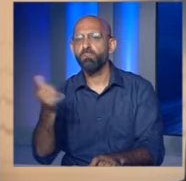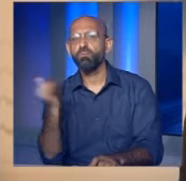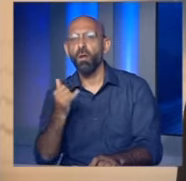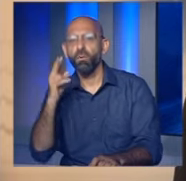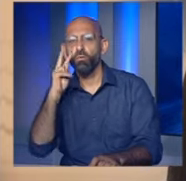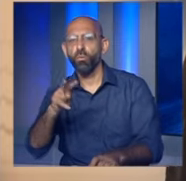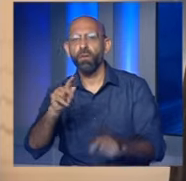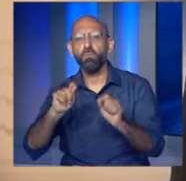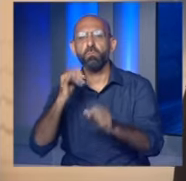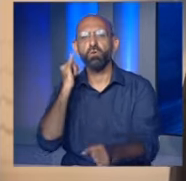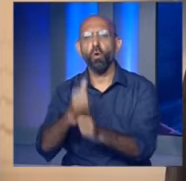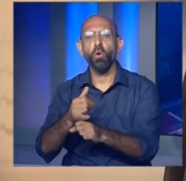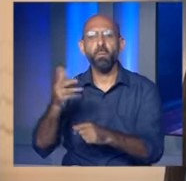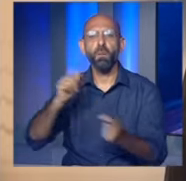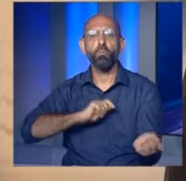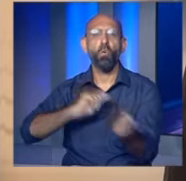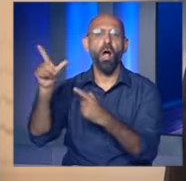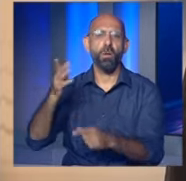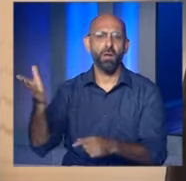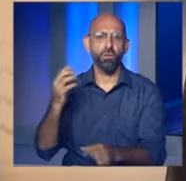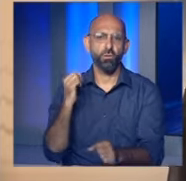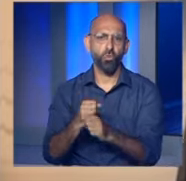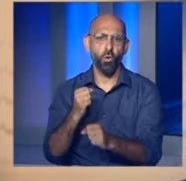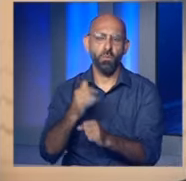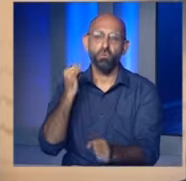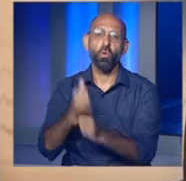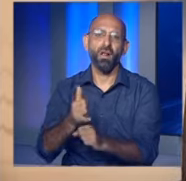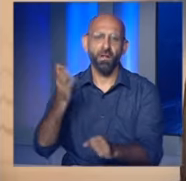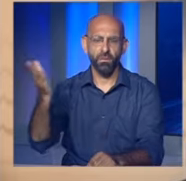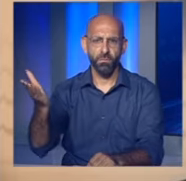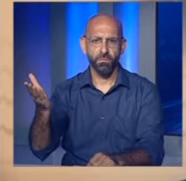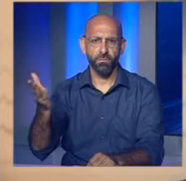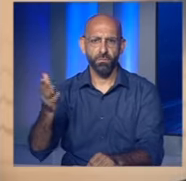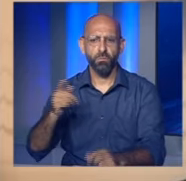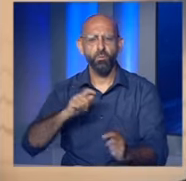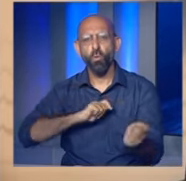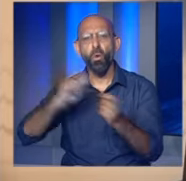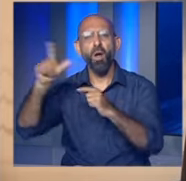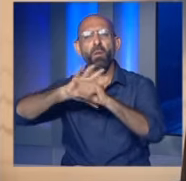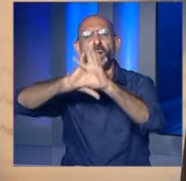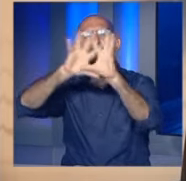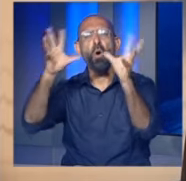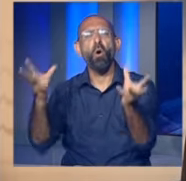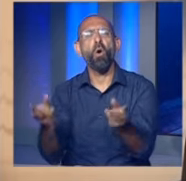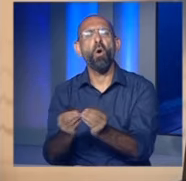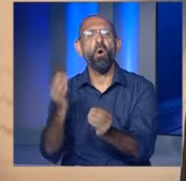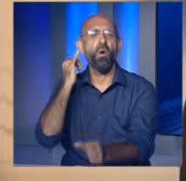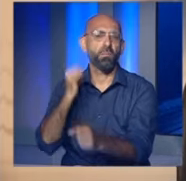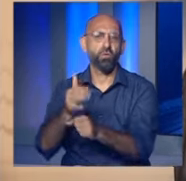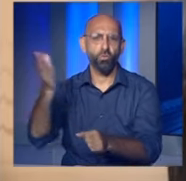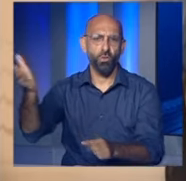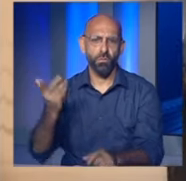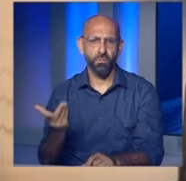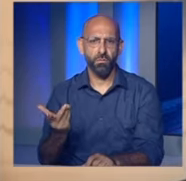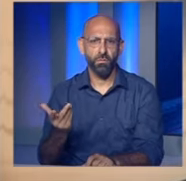يستغلون كرمنا وبدل ان نحملهم المسؤوليه